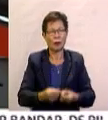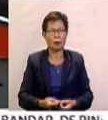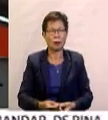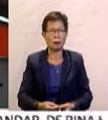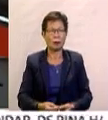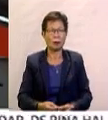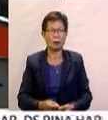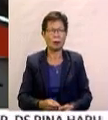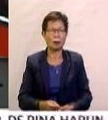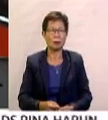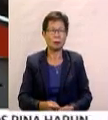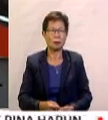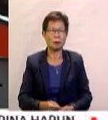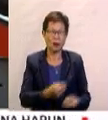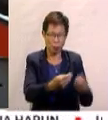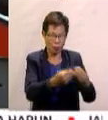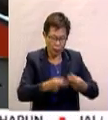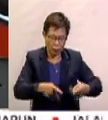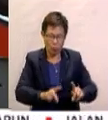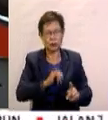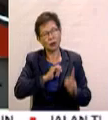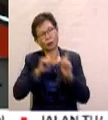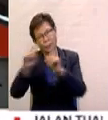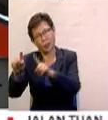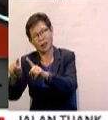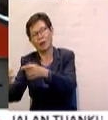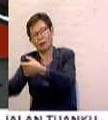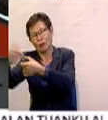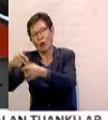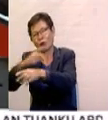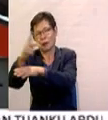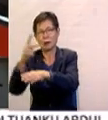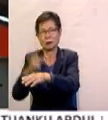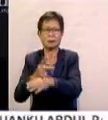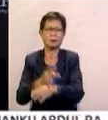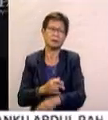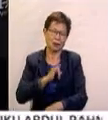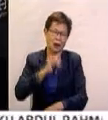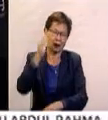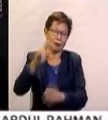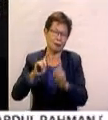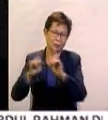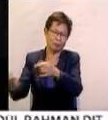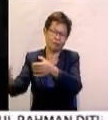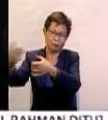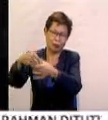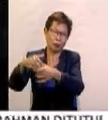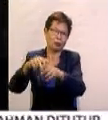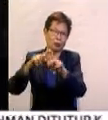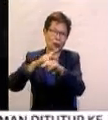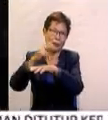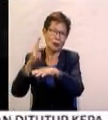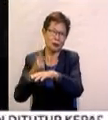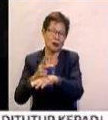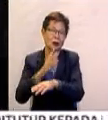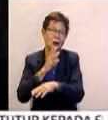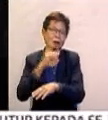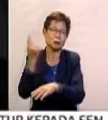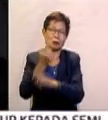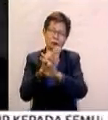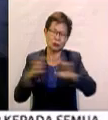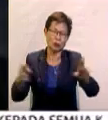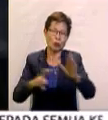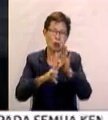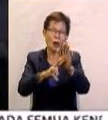datang, saya akan pergi dan jika pihak pengurusan sendiri lepaskan, saya akan pergi. Syahmi